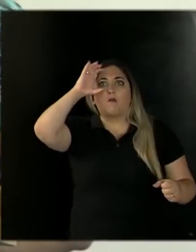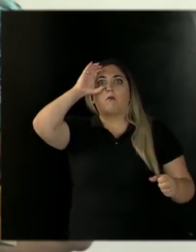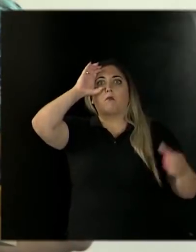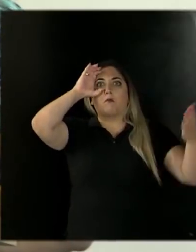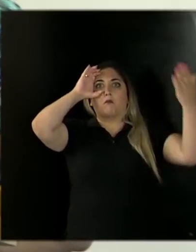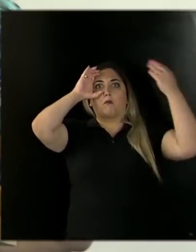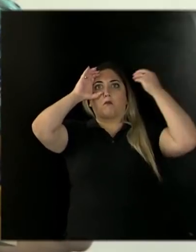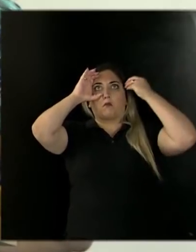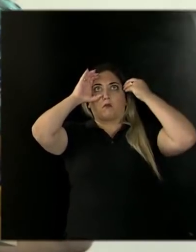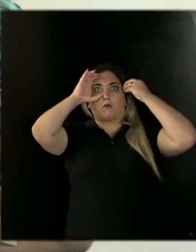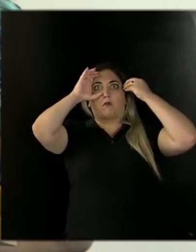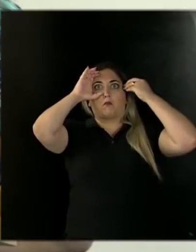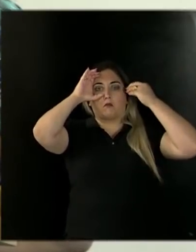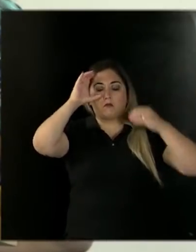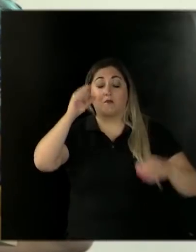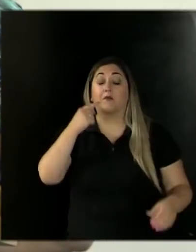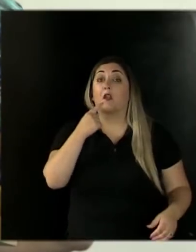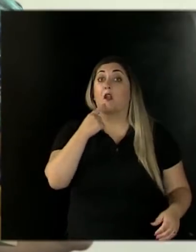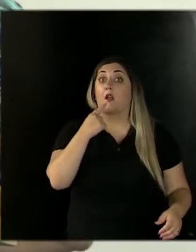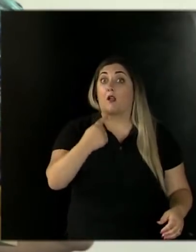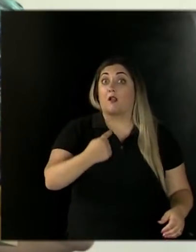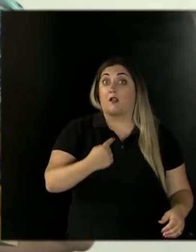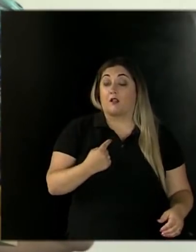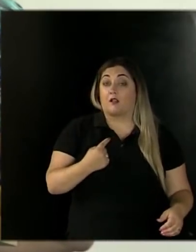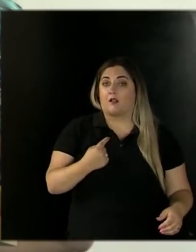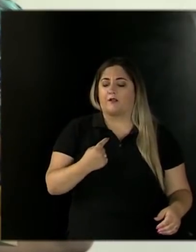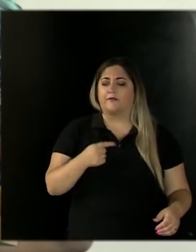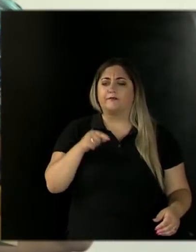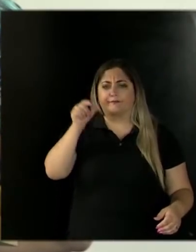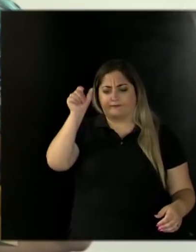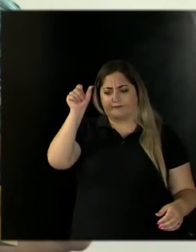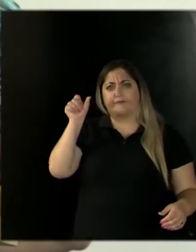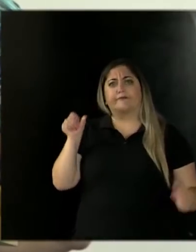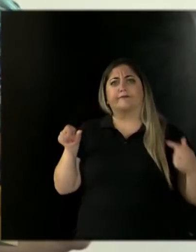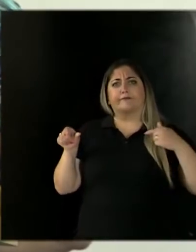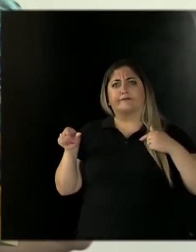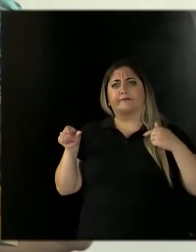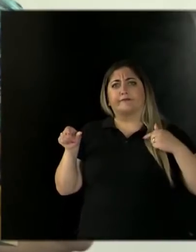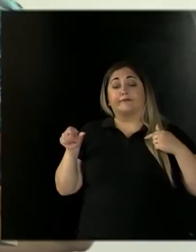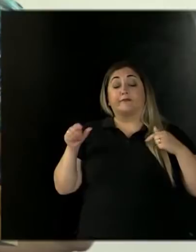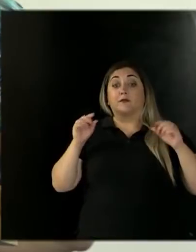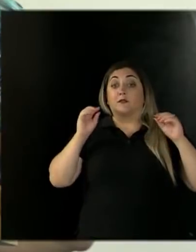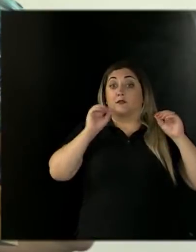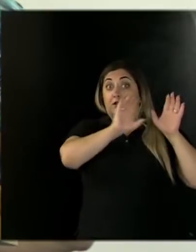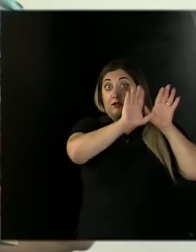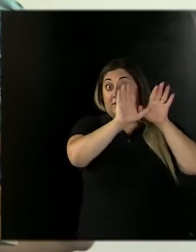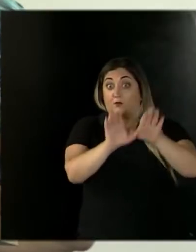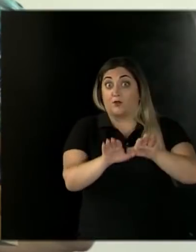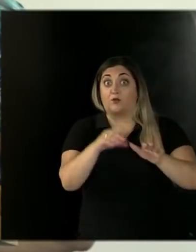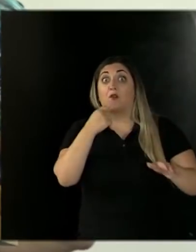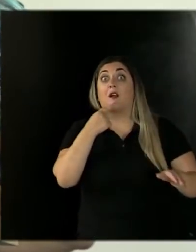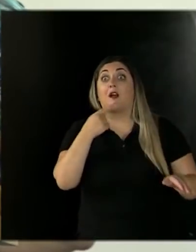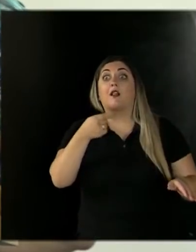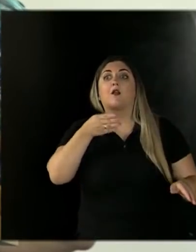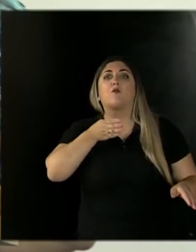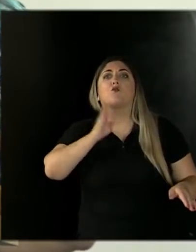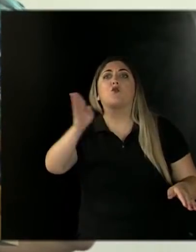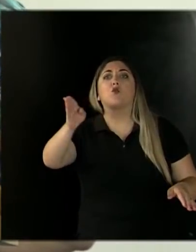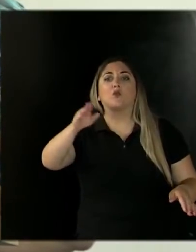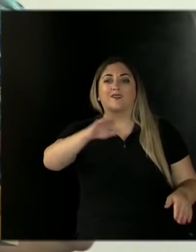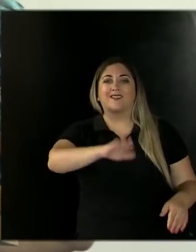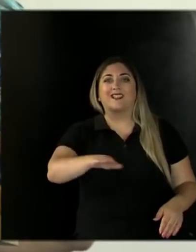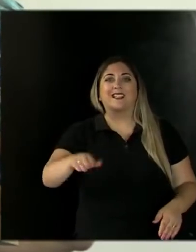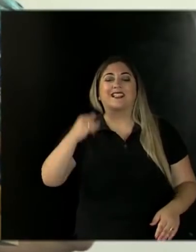jgħidli. Qalli: O bniedem, qiegħed nibagħtek għand ulied Iżrael, ġens